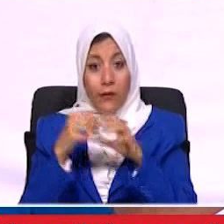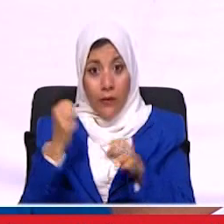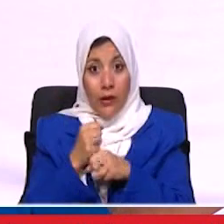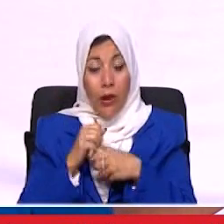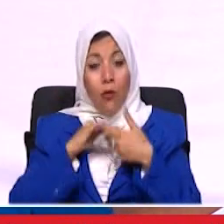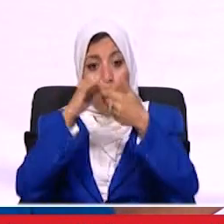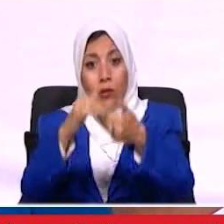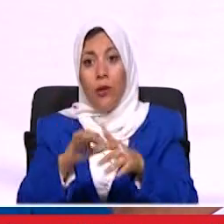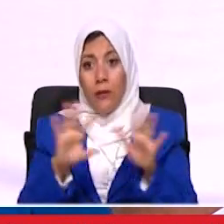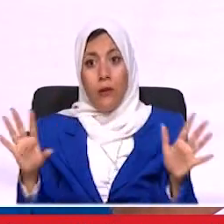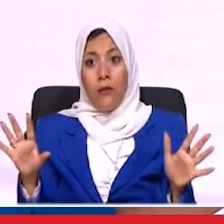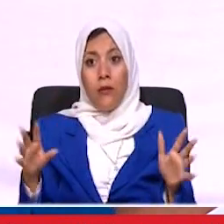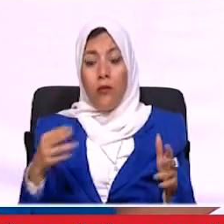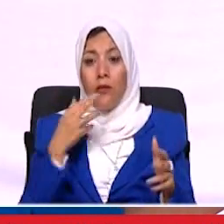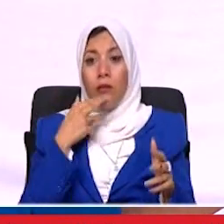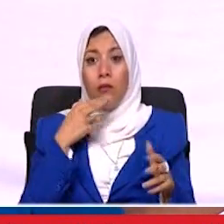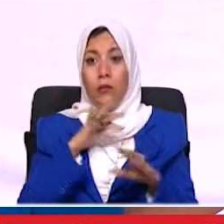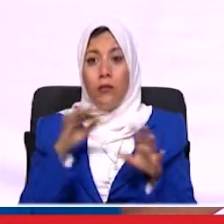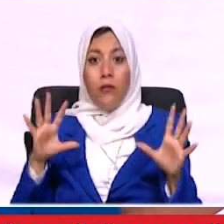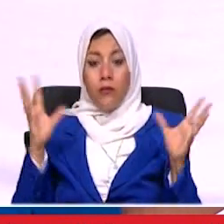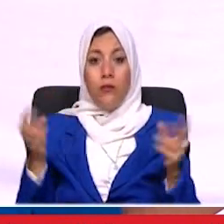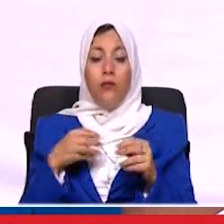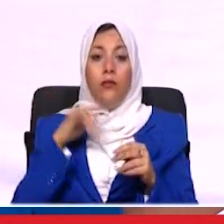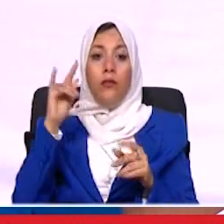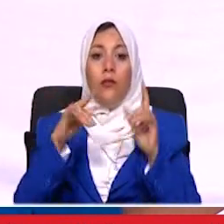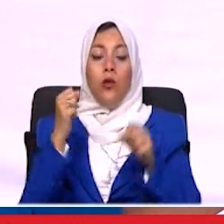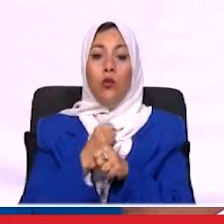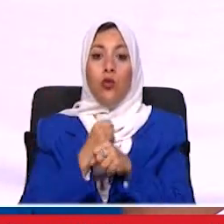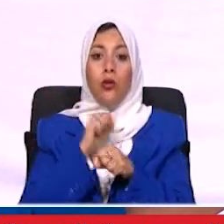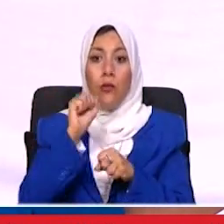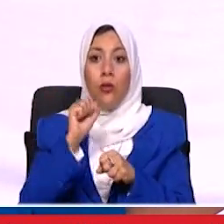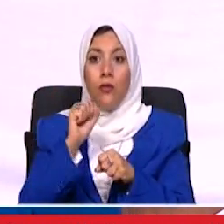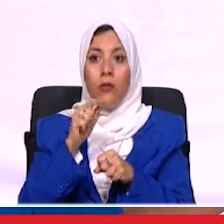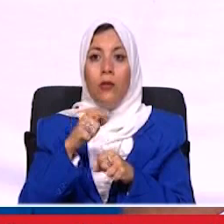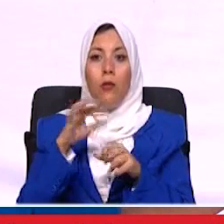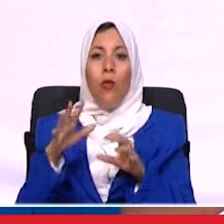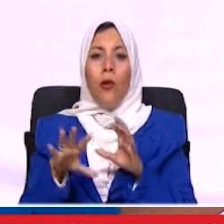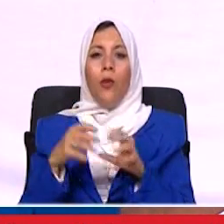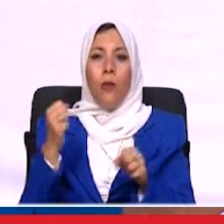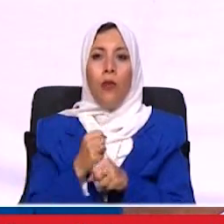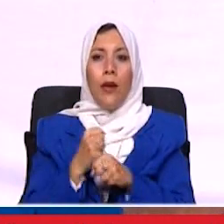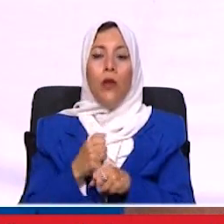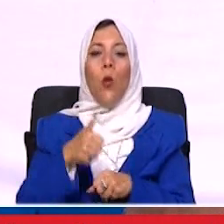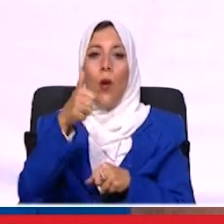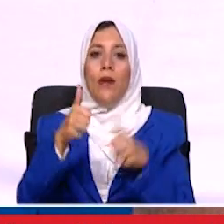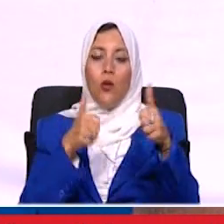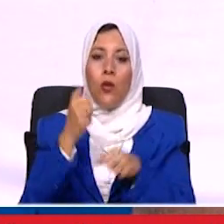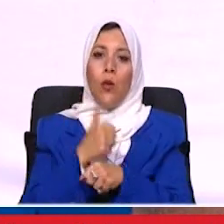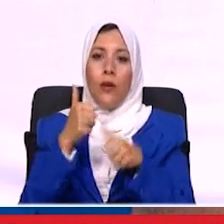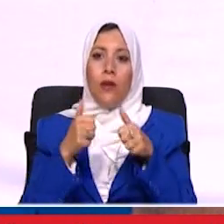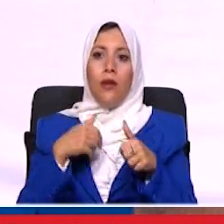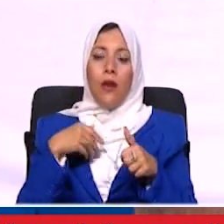انا بحب كريم جدا، والحاج احمد، لان بحب شغلهم وبحس ان هم هيعملوا حاجة